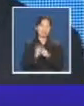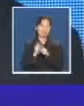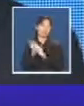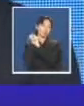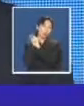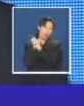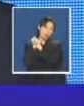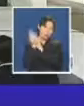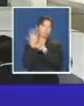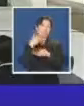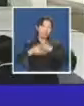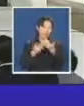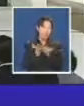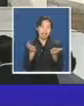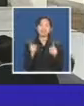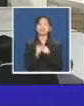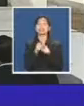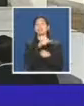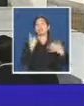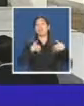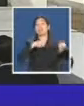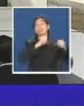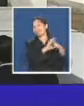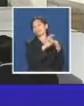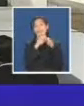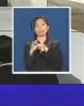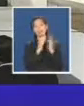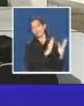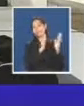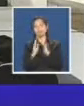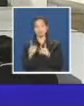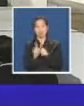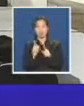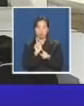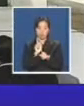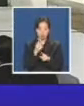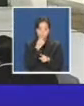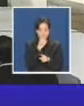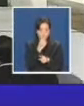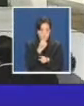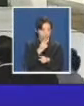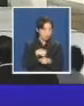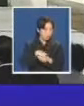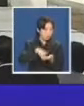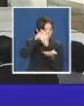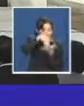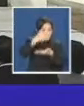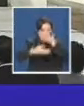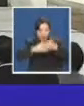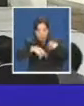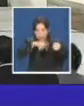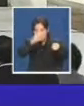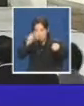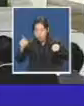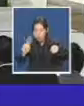กันกับที่พูดถึงเรื่องของมอเตอร์ไซค์เมื่อสักครู่นะครับก็คือการที่จะมีการดูจุดผ่อนผันซึ่งมีการไปสำรวจแล้วนะครับก็คือว่า